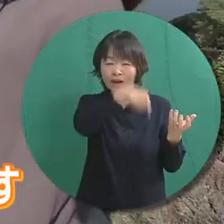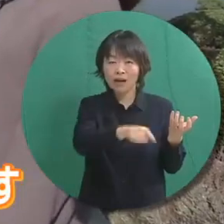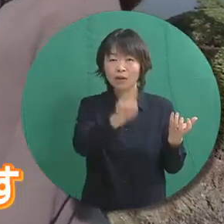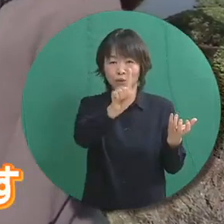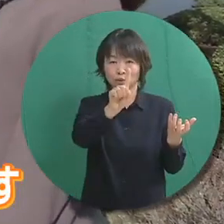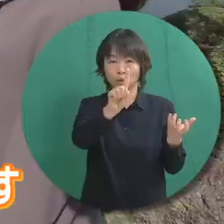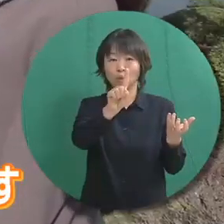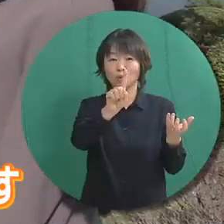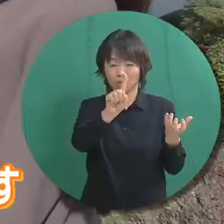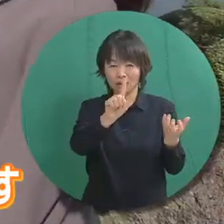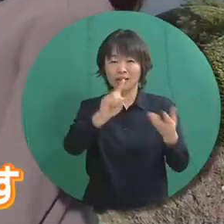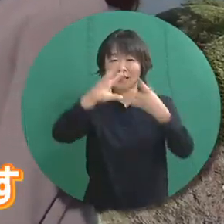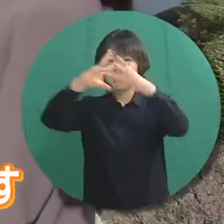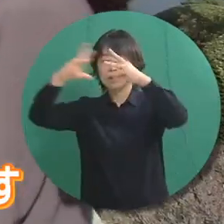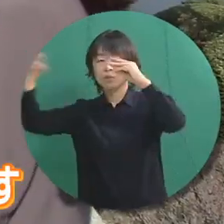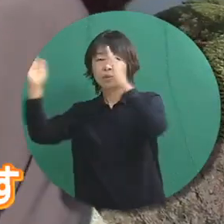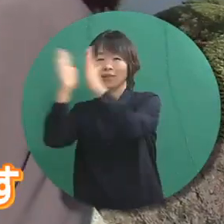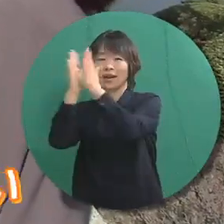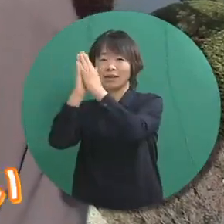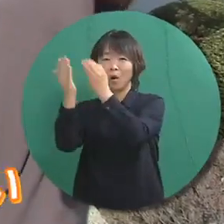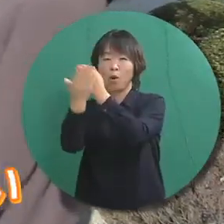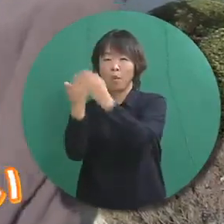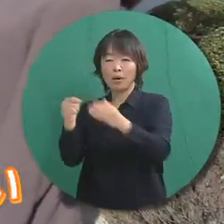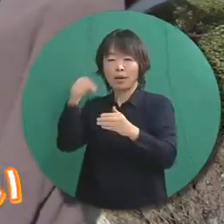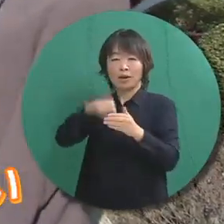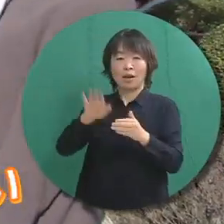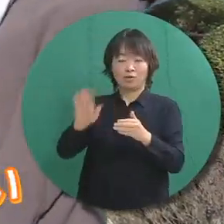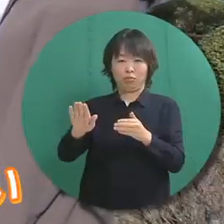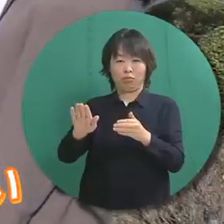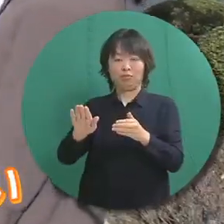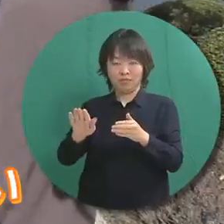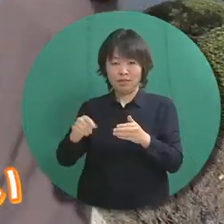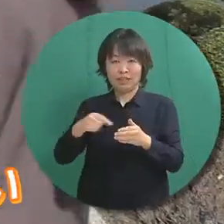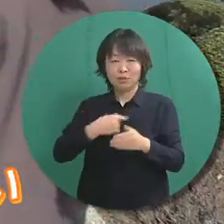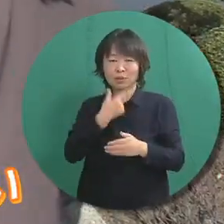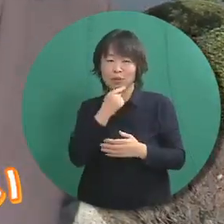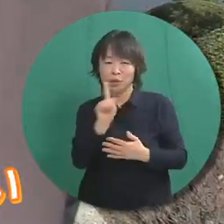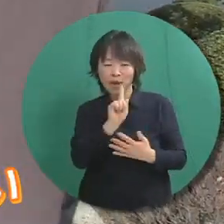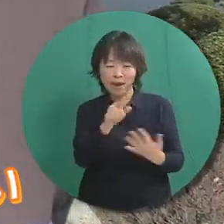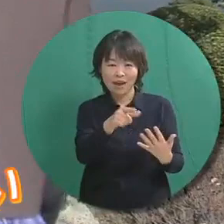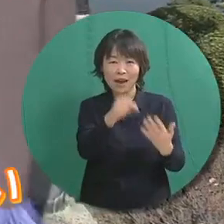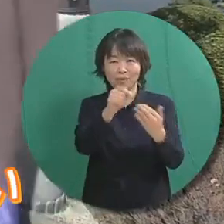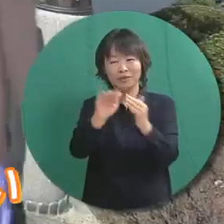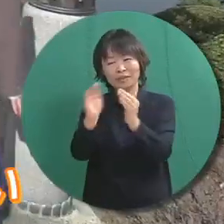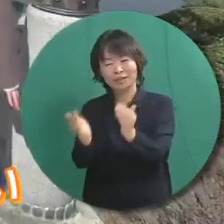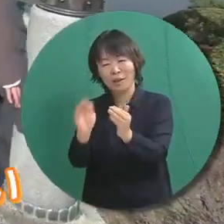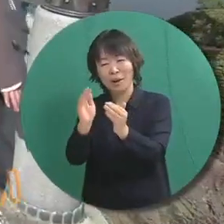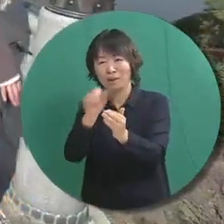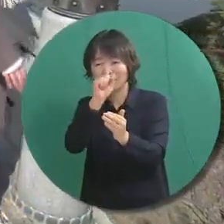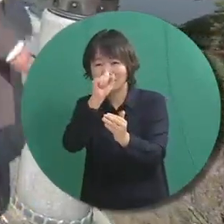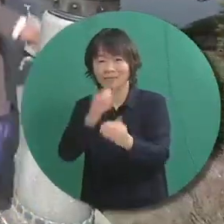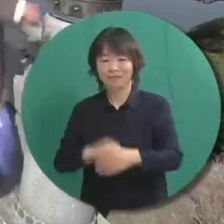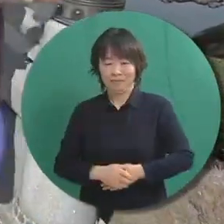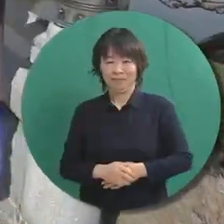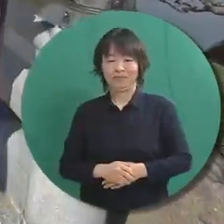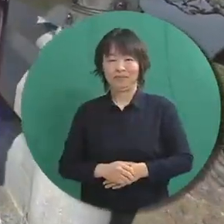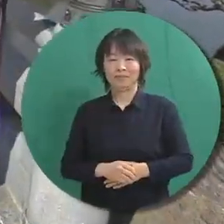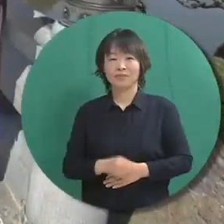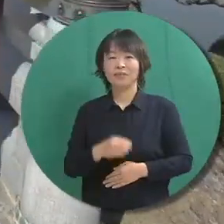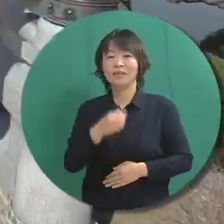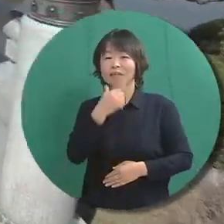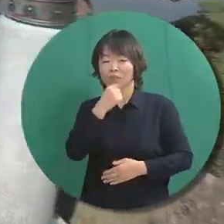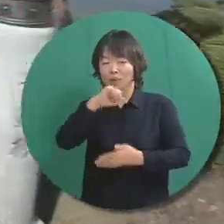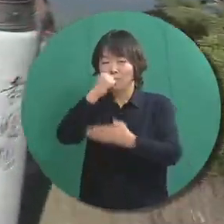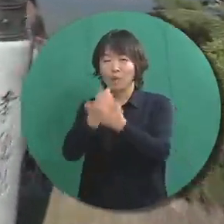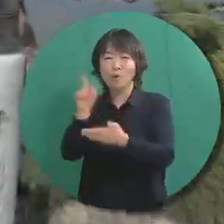のお守りを、入れておりますので、うん、好きな擬干しを、選んで触ってみてください。願いが叶うと思います